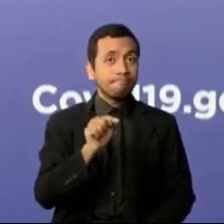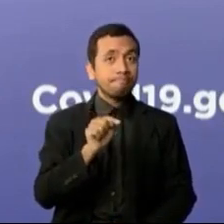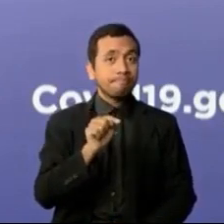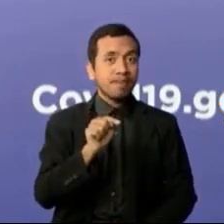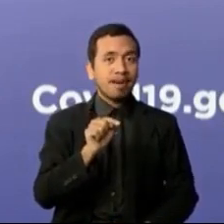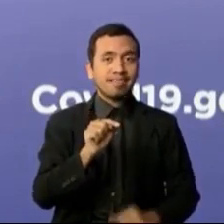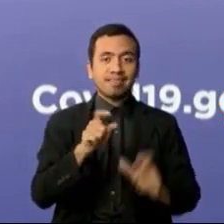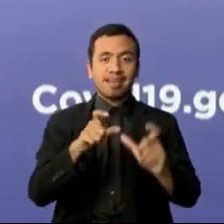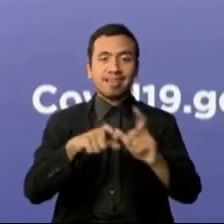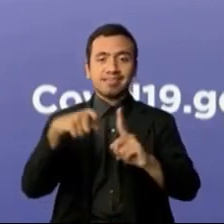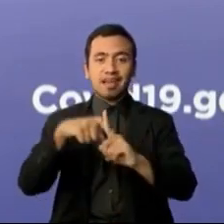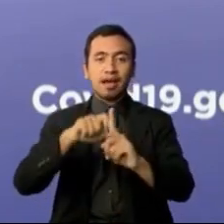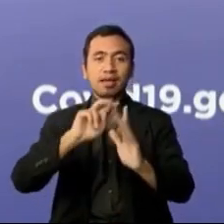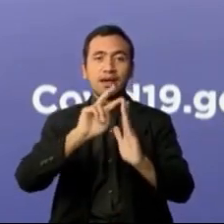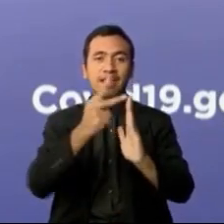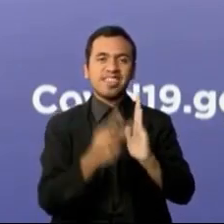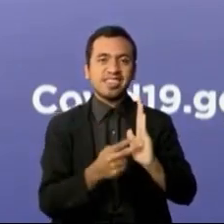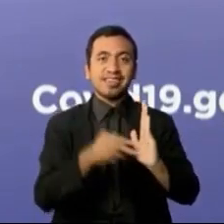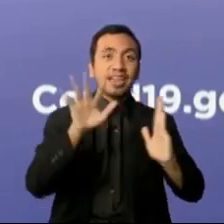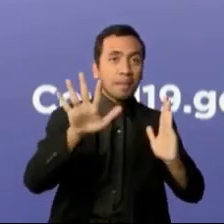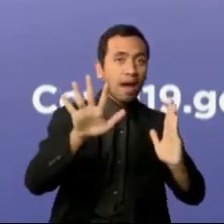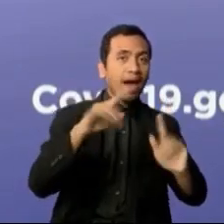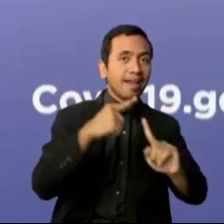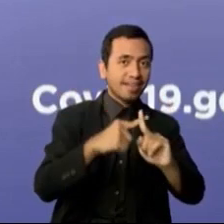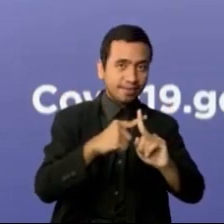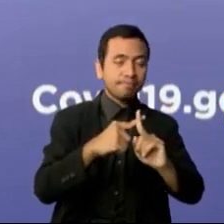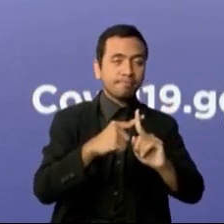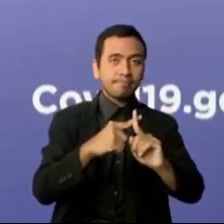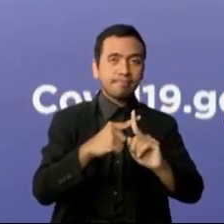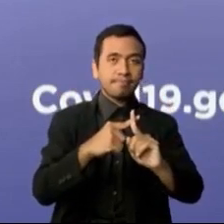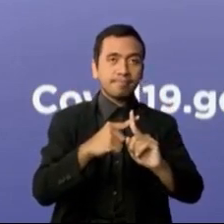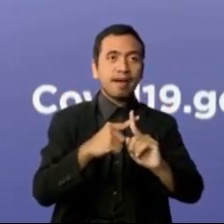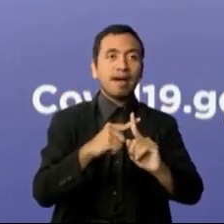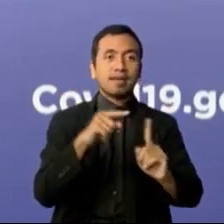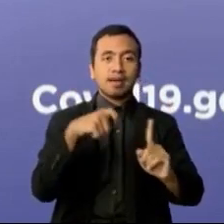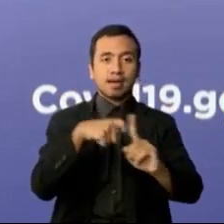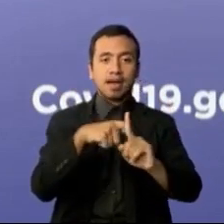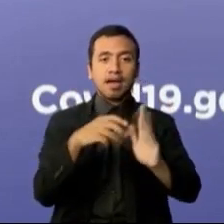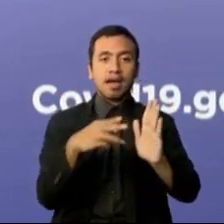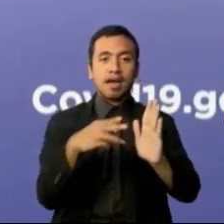revisi kelima yang kemudian mencabut